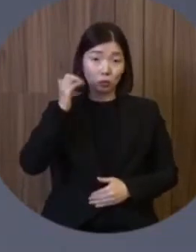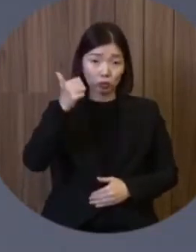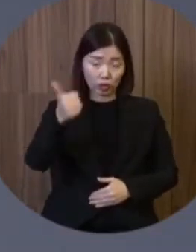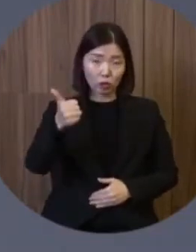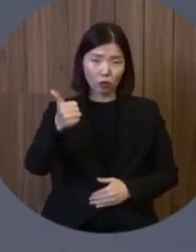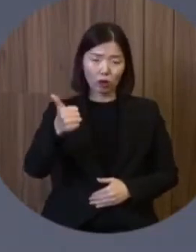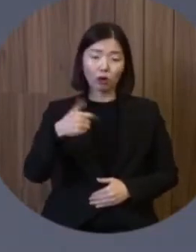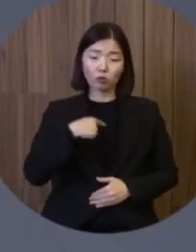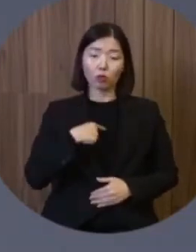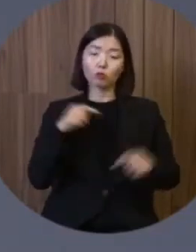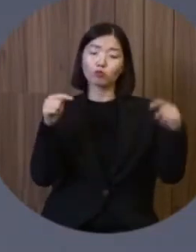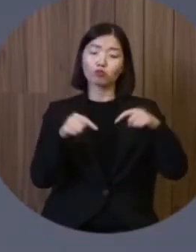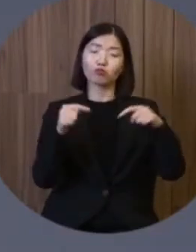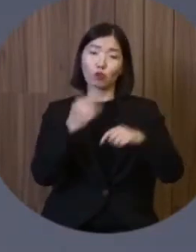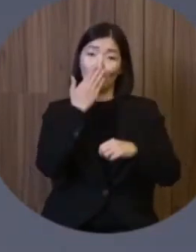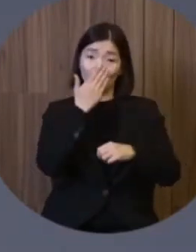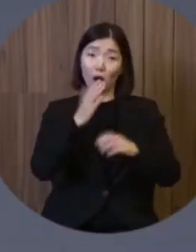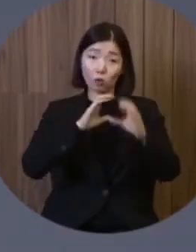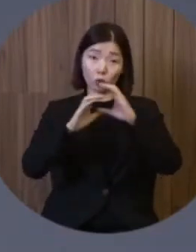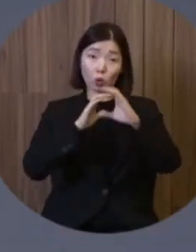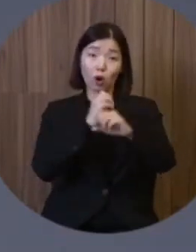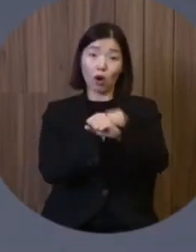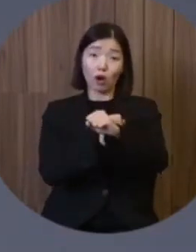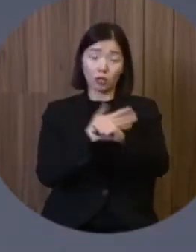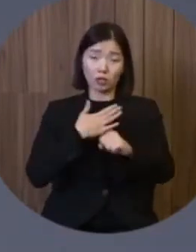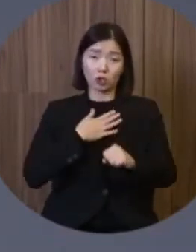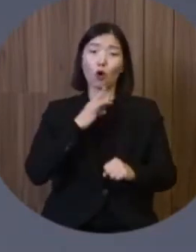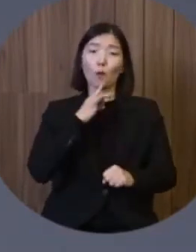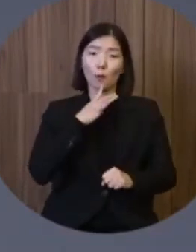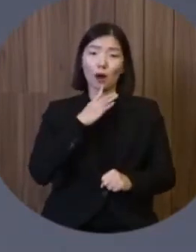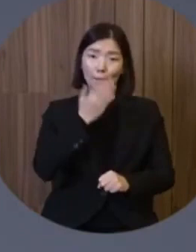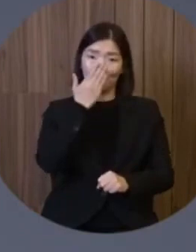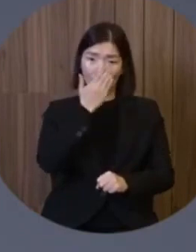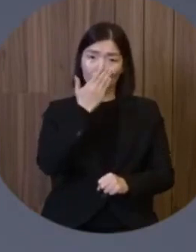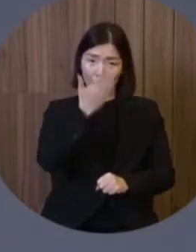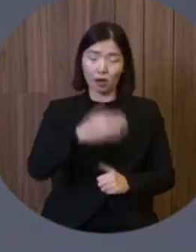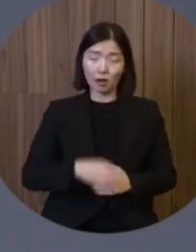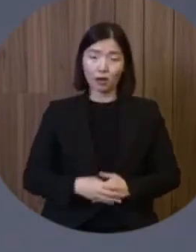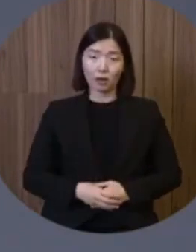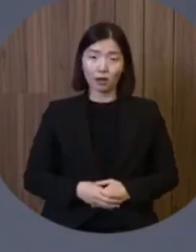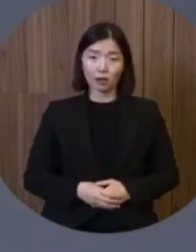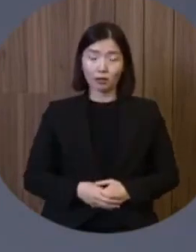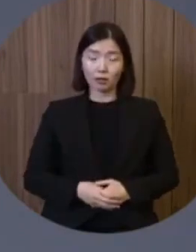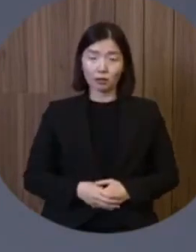대통령과도 가감없이 소통할 수 있는 홍영표만이 할 수 있습니다.